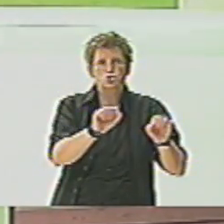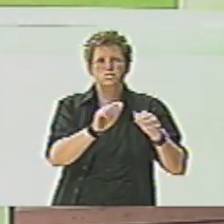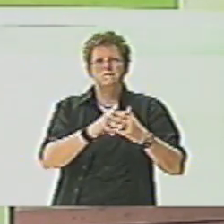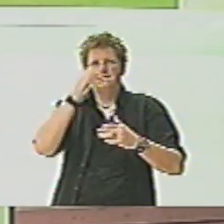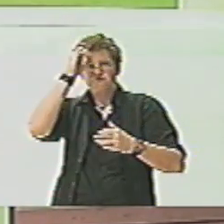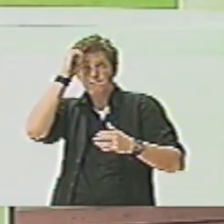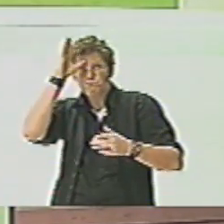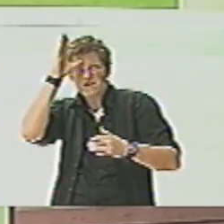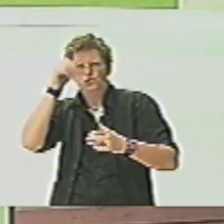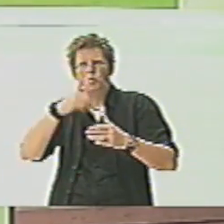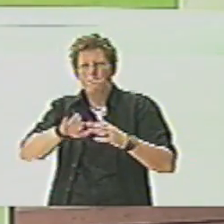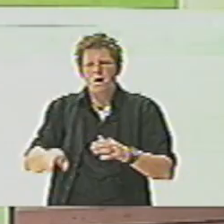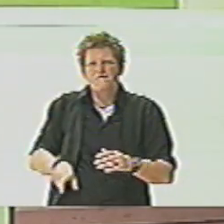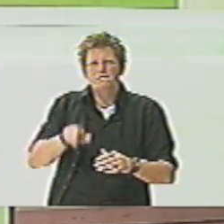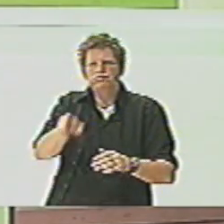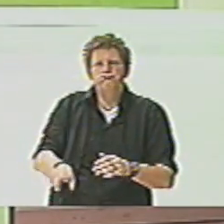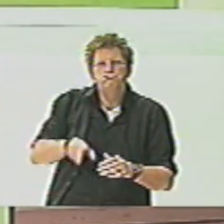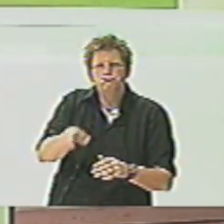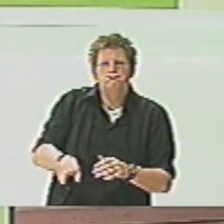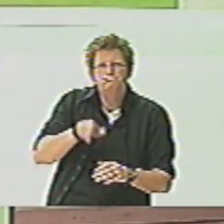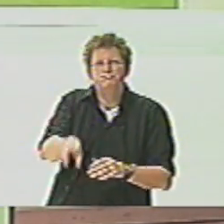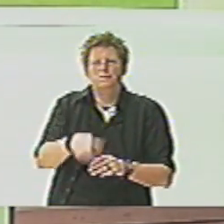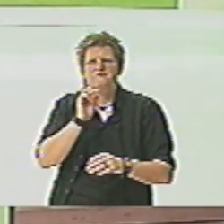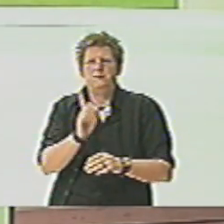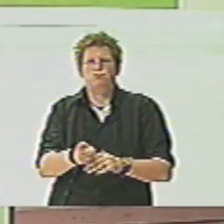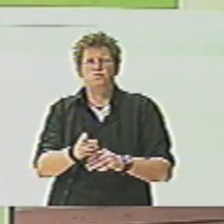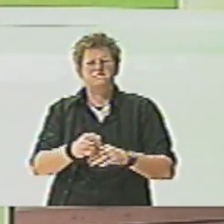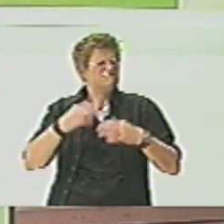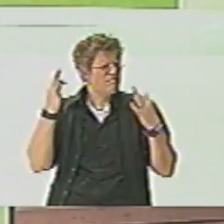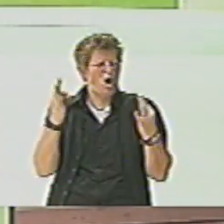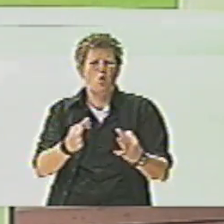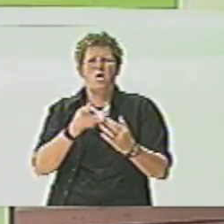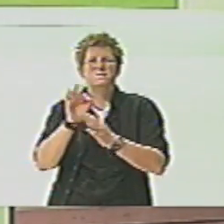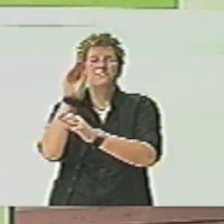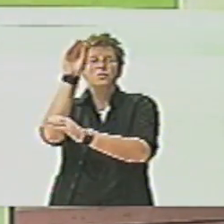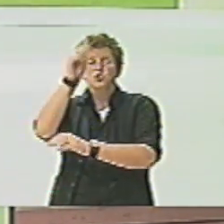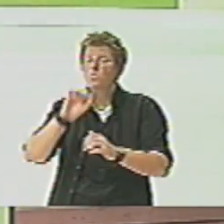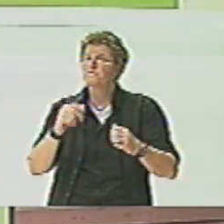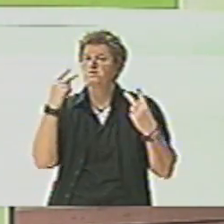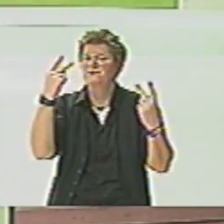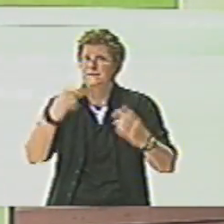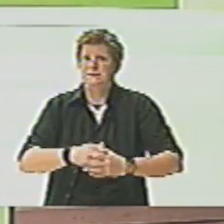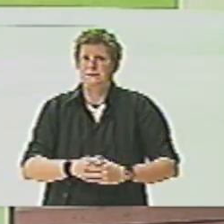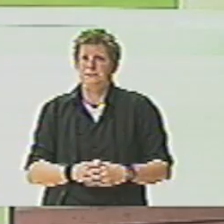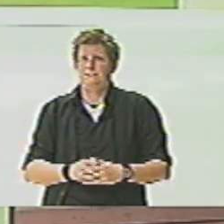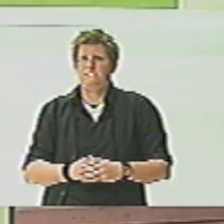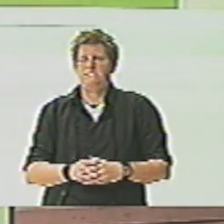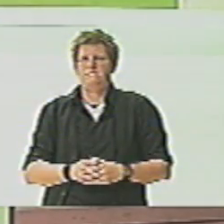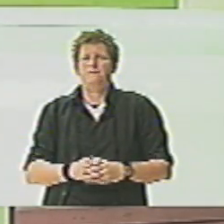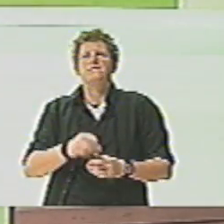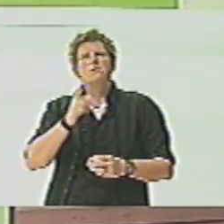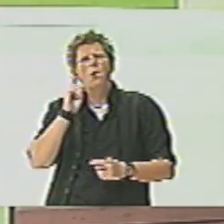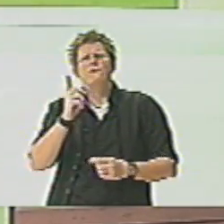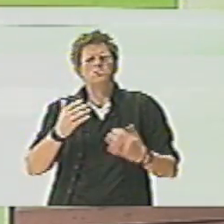Zukunftsinvestitionen rentierliche Ausgaben und auch weiter notwendig. Auch wenn wir uns jetzt den notwendigen Herausforderungen